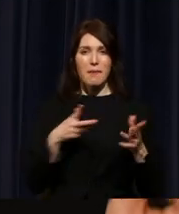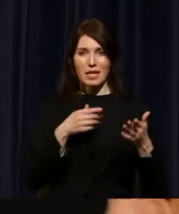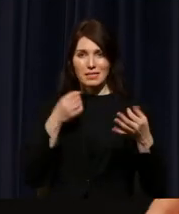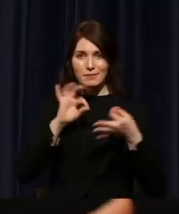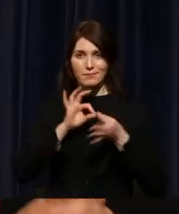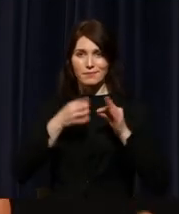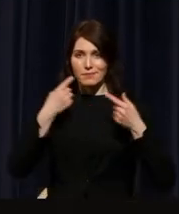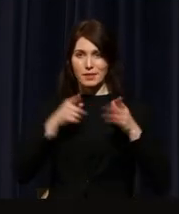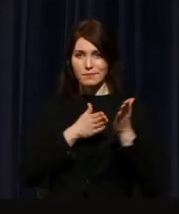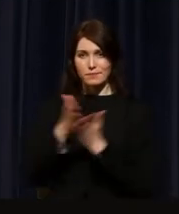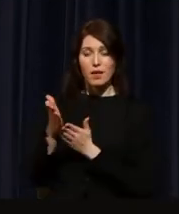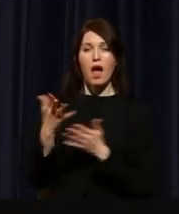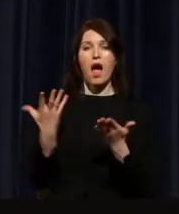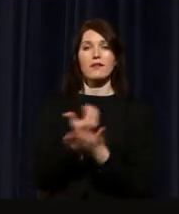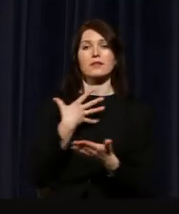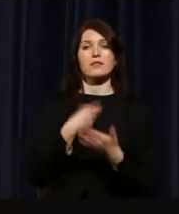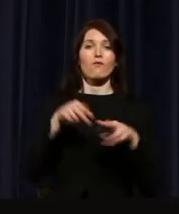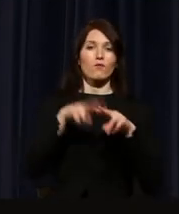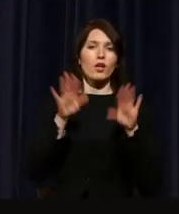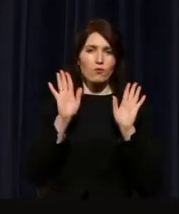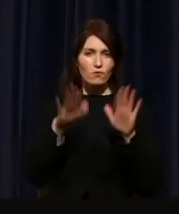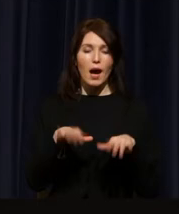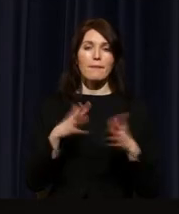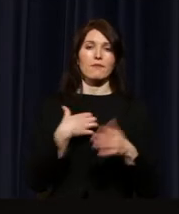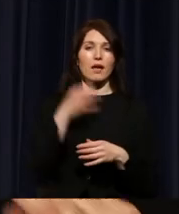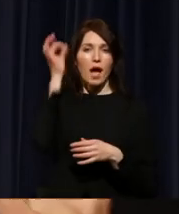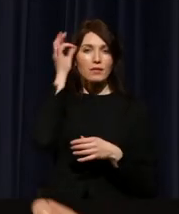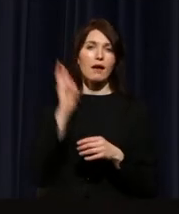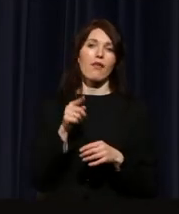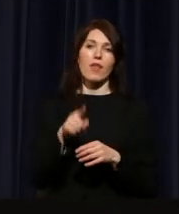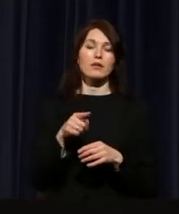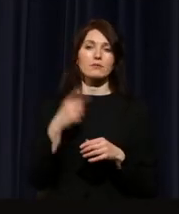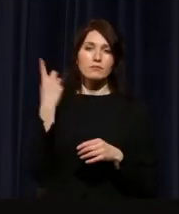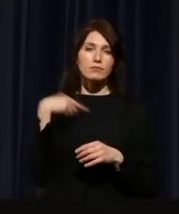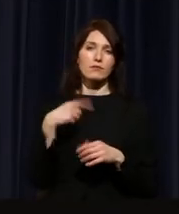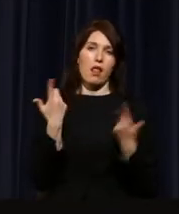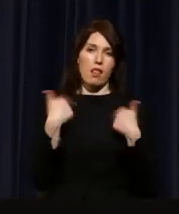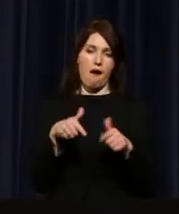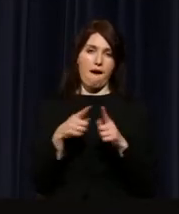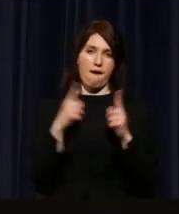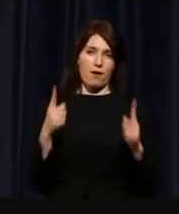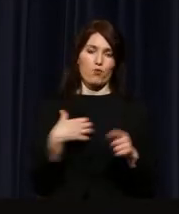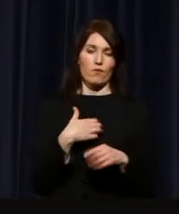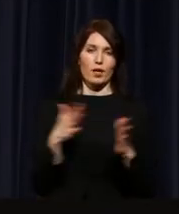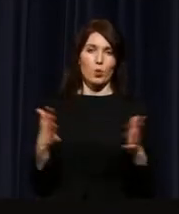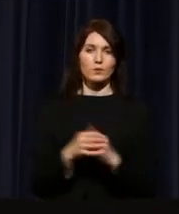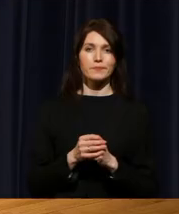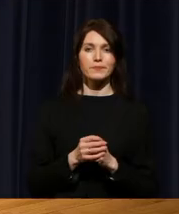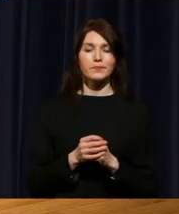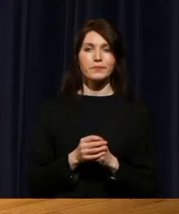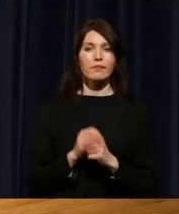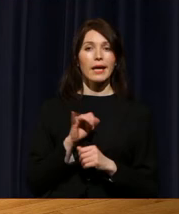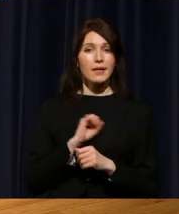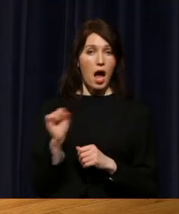ar to nu, atrast savu vietu noteikti var, bet jāatcerās, ka tas vienkārši prasa laiku. Nu jā.